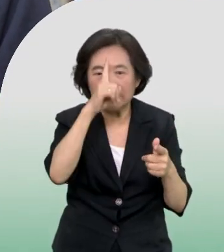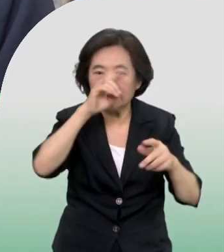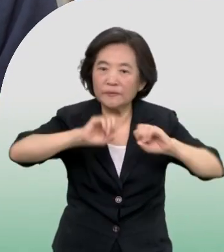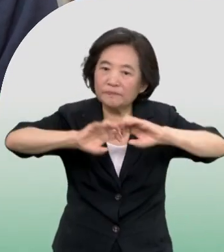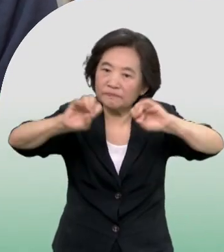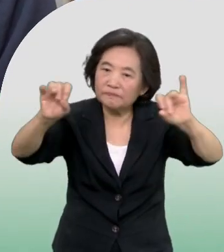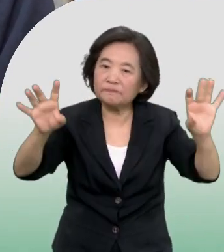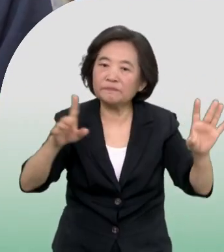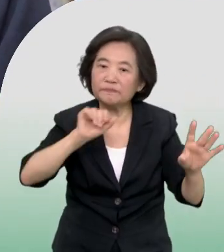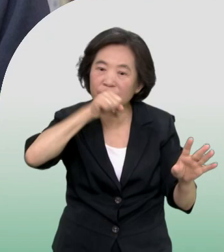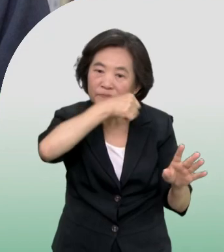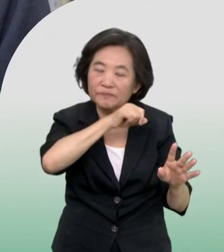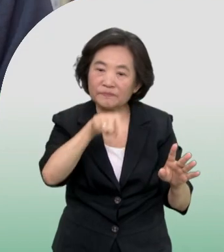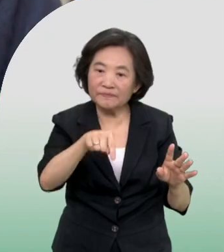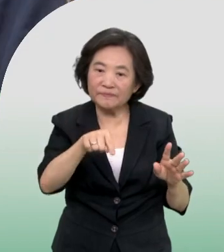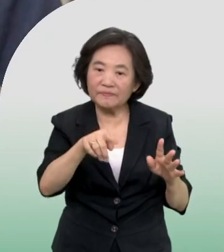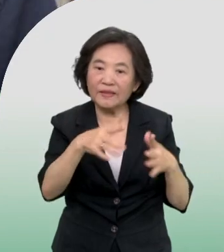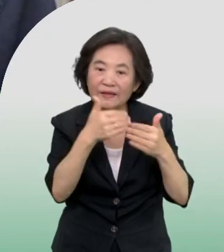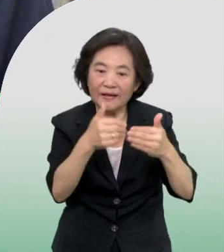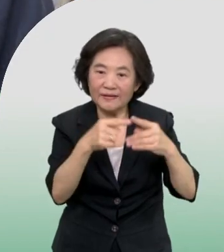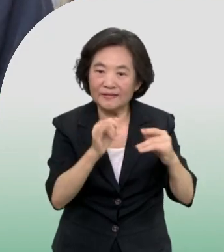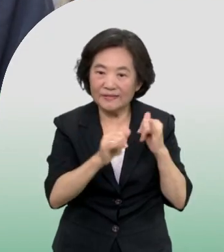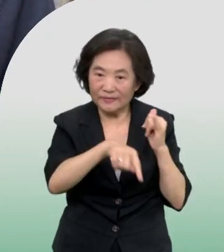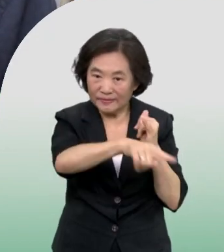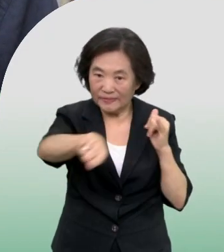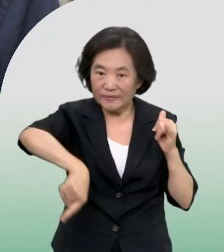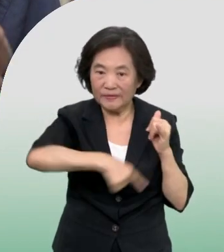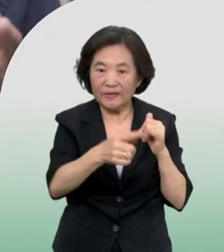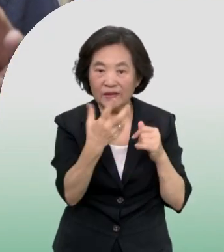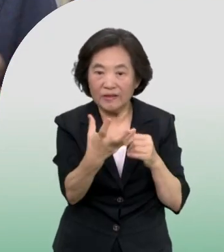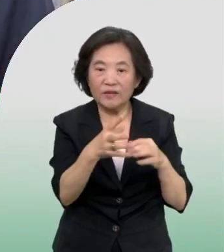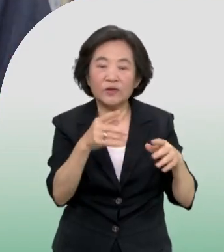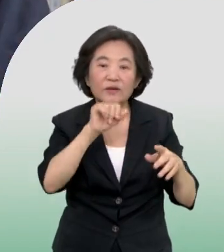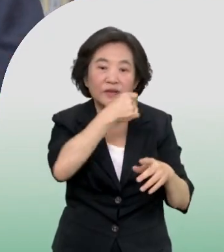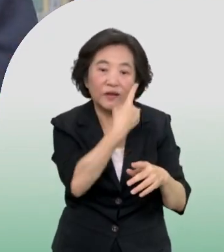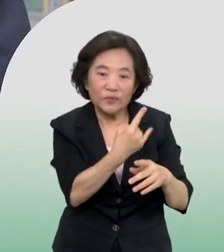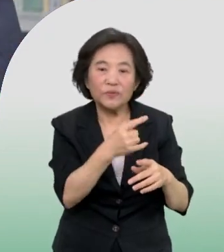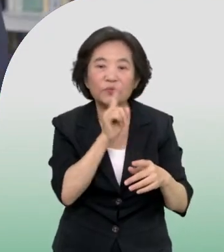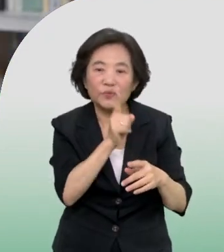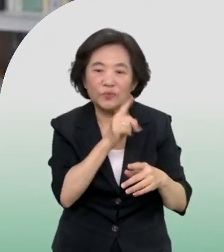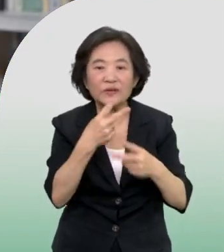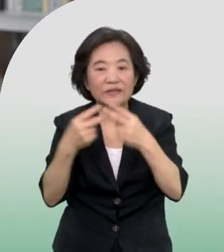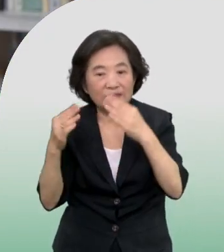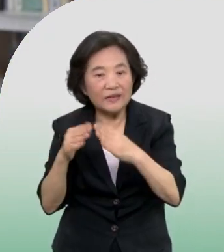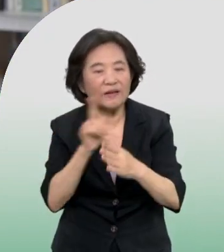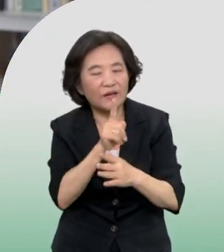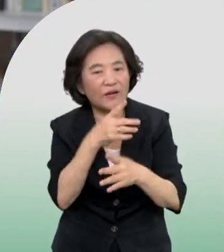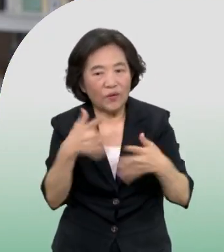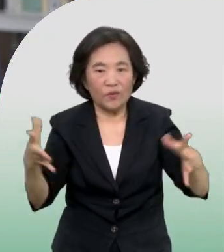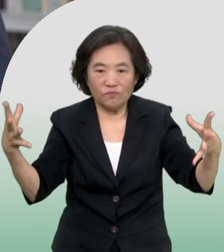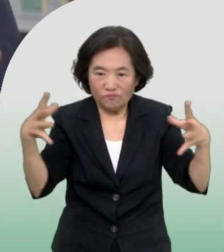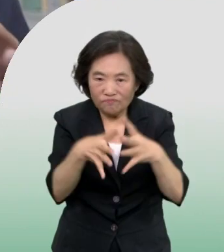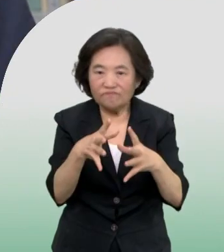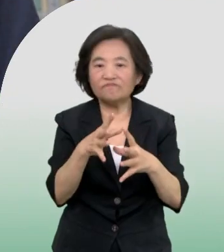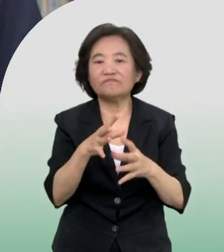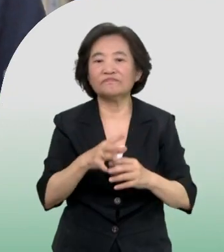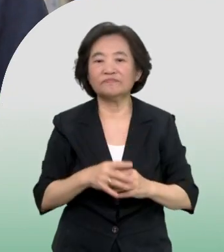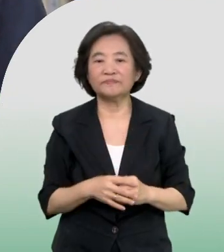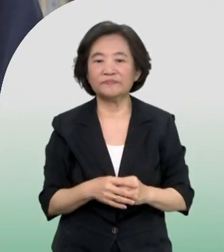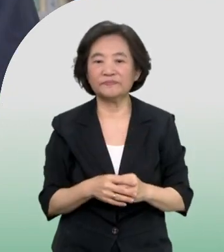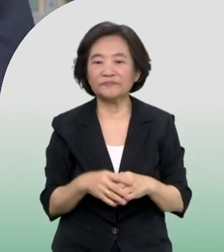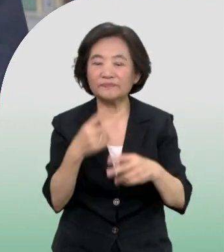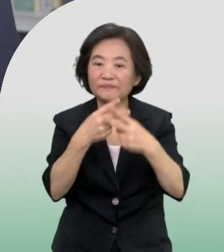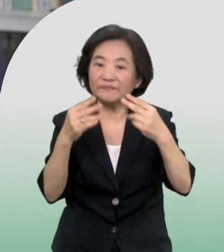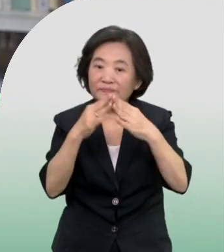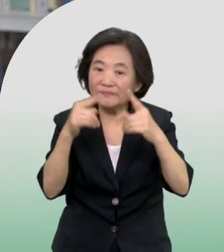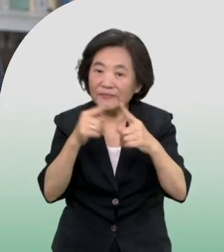说，台湾这个汉人社会基本上是闽客一起共同创造的。那客